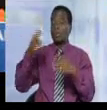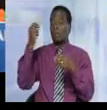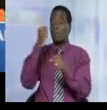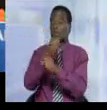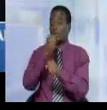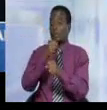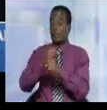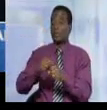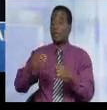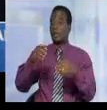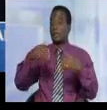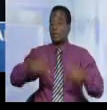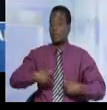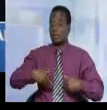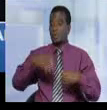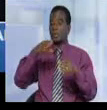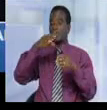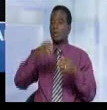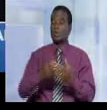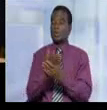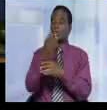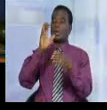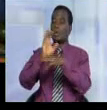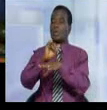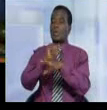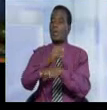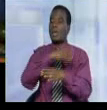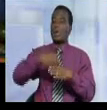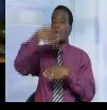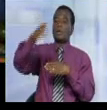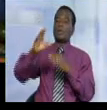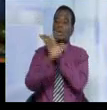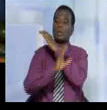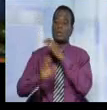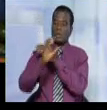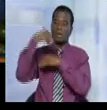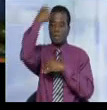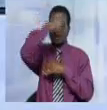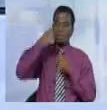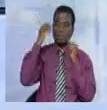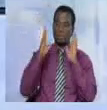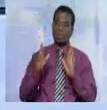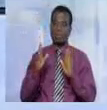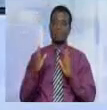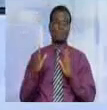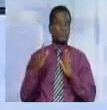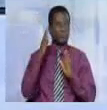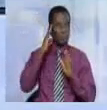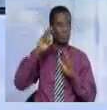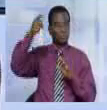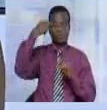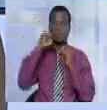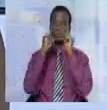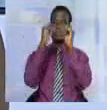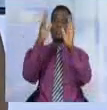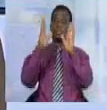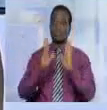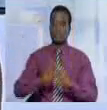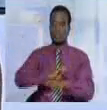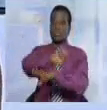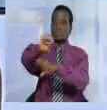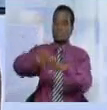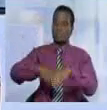dans le processus de développement de la Côte d'Ivoire et au-delà du continent africain. Le gouvernement ivoirien est